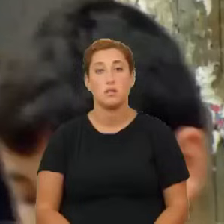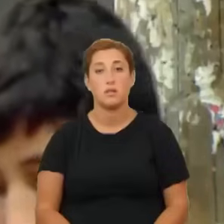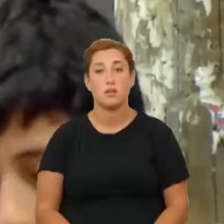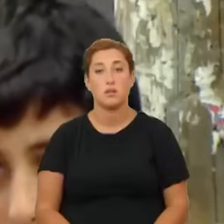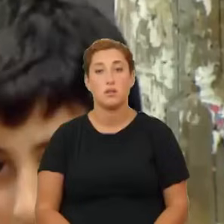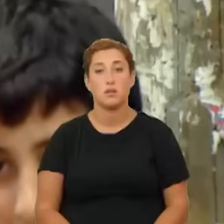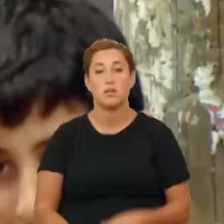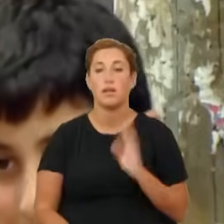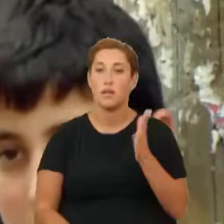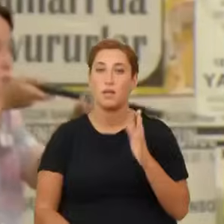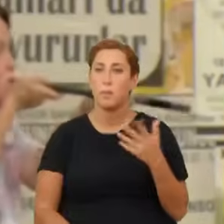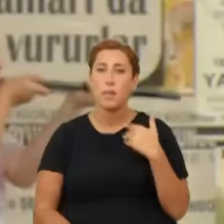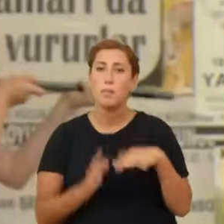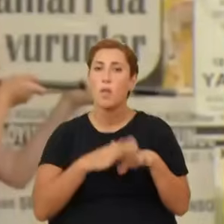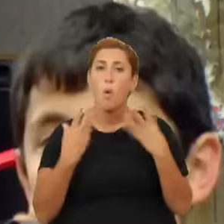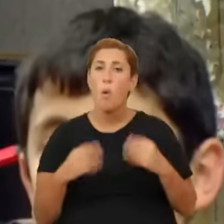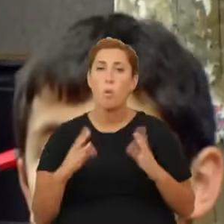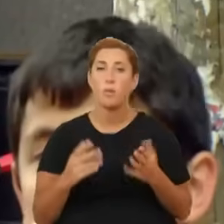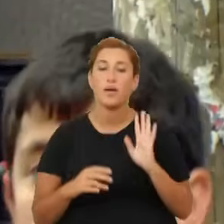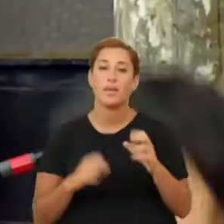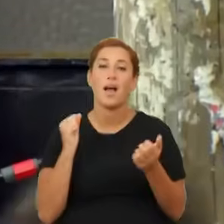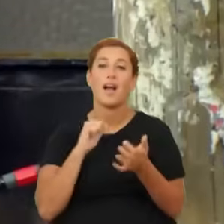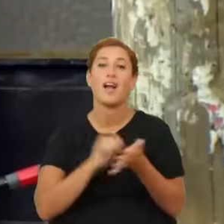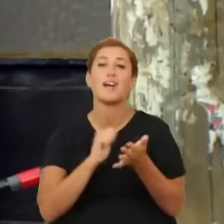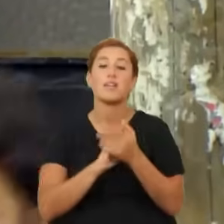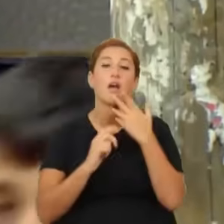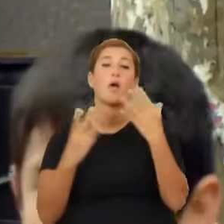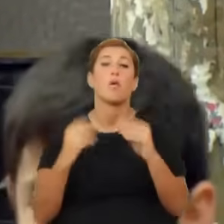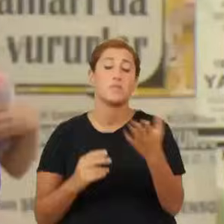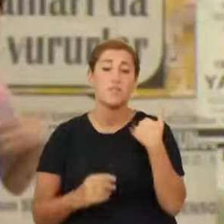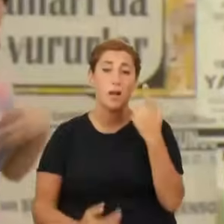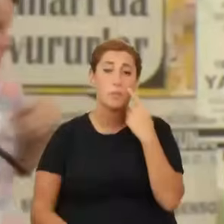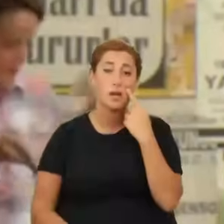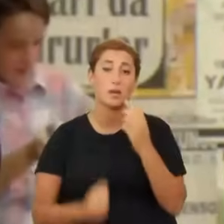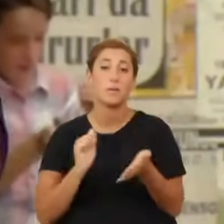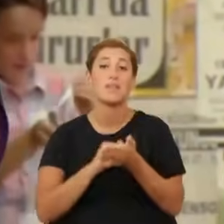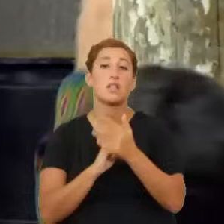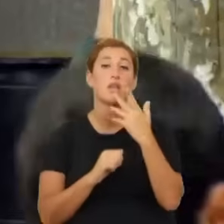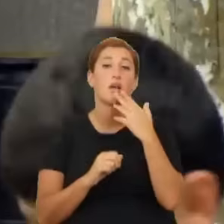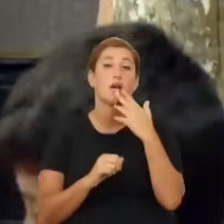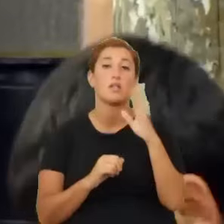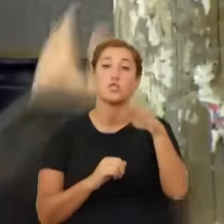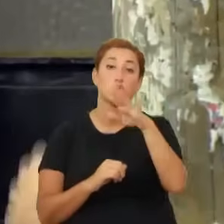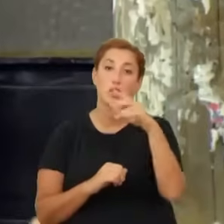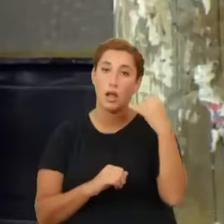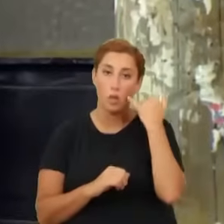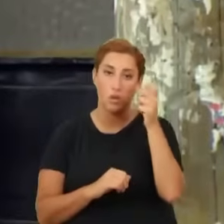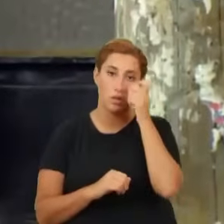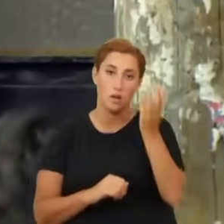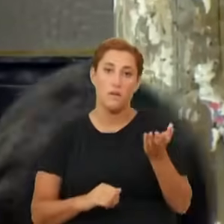Külah pek uzaklaşmadı. Benimki niye olmuyor ya? Ya gazete kağıdından olmaz ki. Ver bakayım. Gazete kağıdıyla... Alo